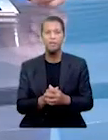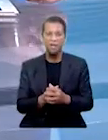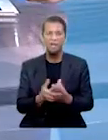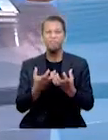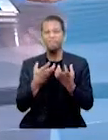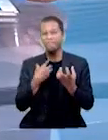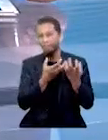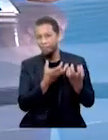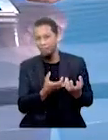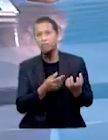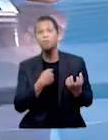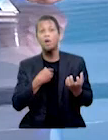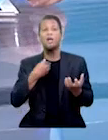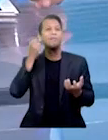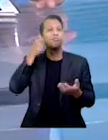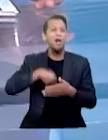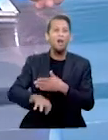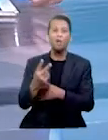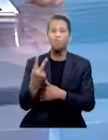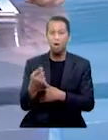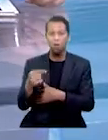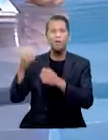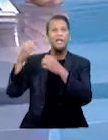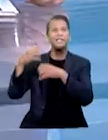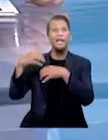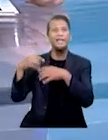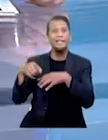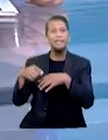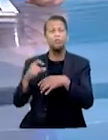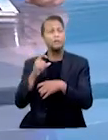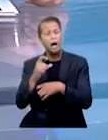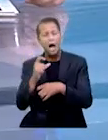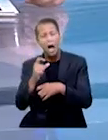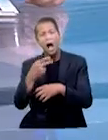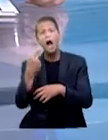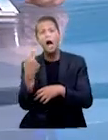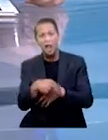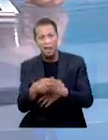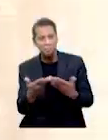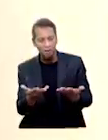rintangan, bagi ibu dua anak ini rezeki yang dia dapatkan diperoleh dengan cara yang halal.